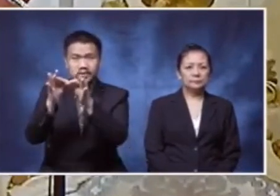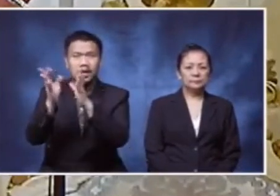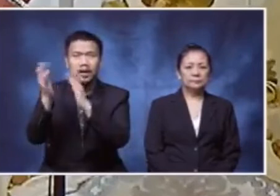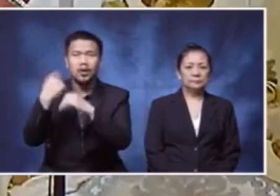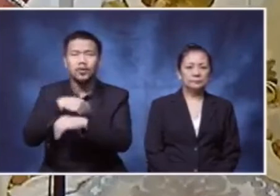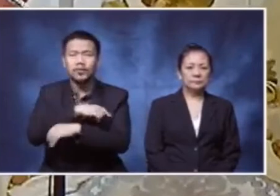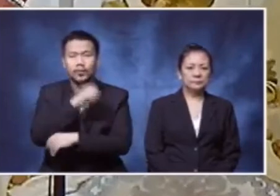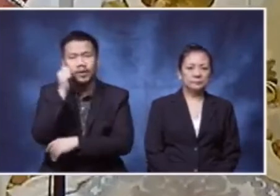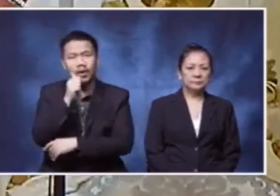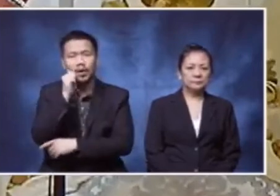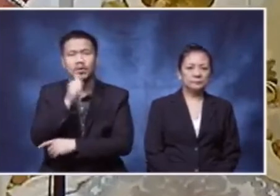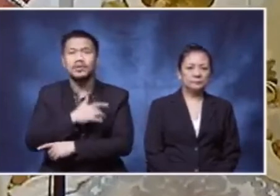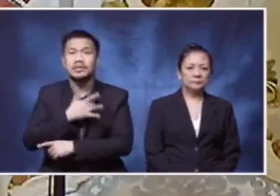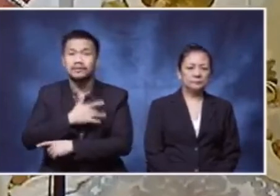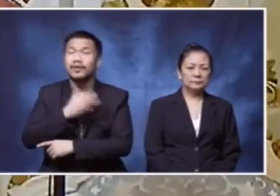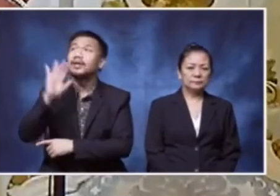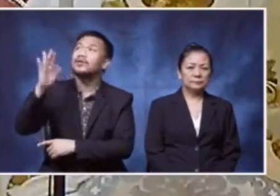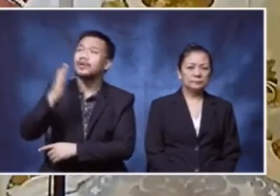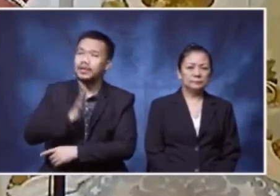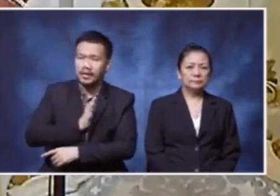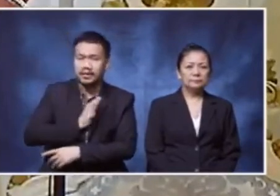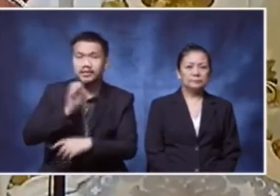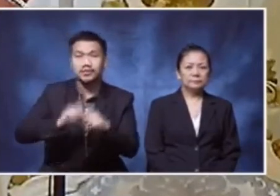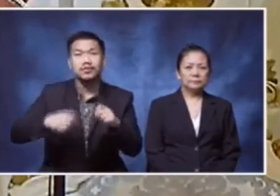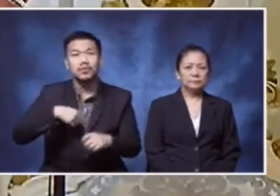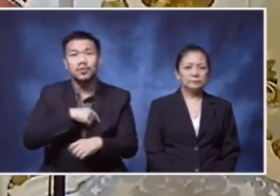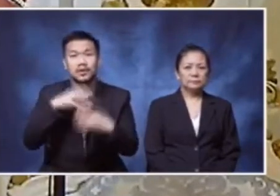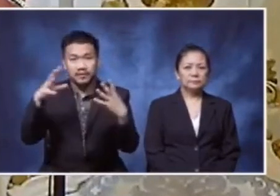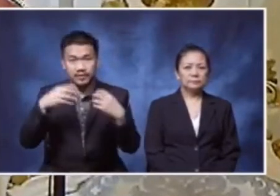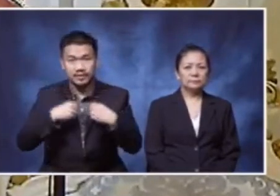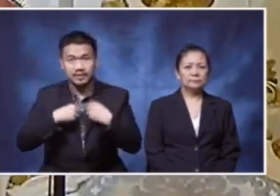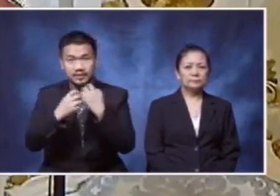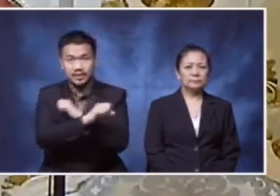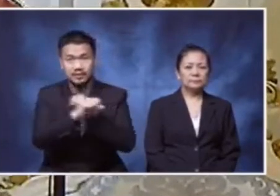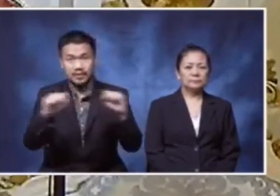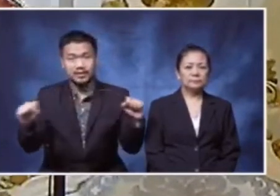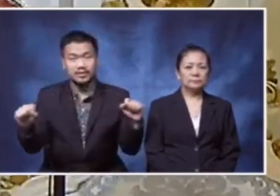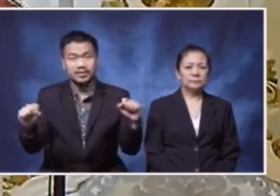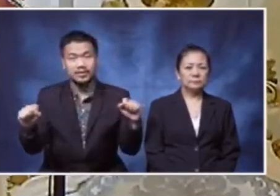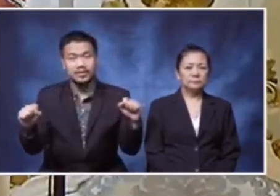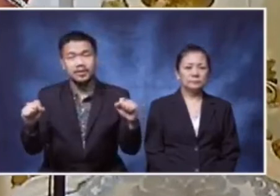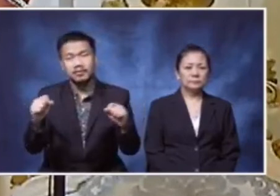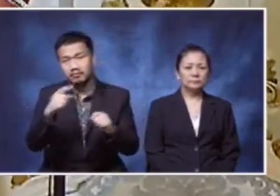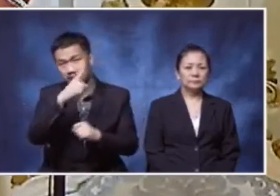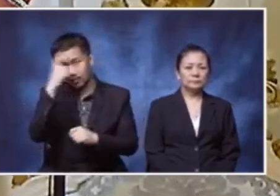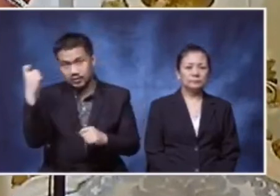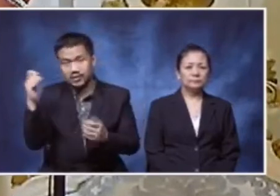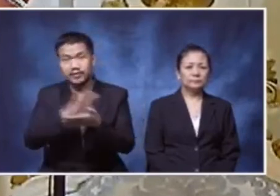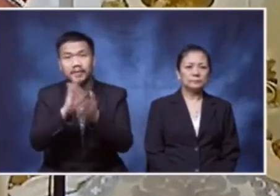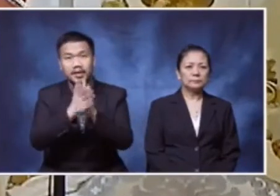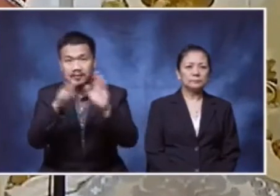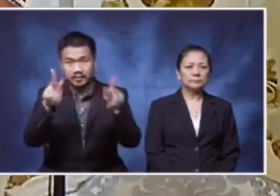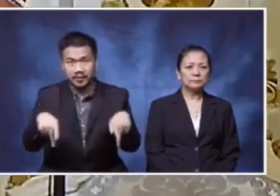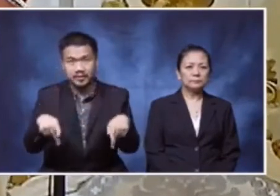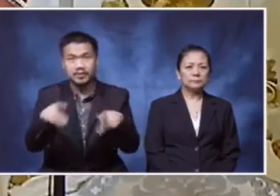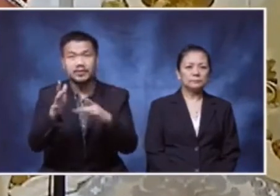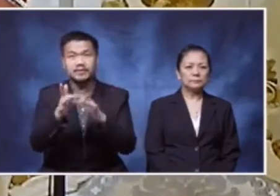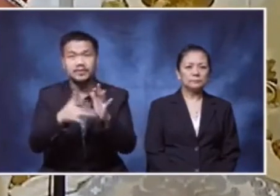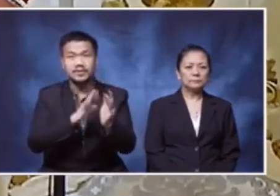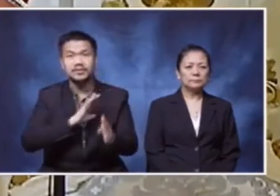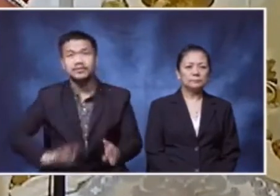kagandahang loob upang kami magkamit ng kaligtasan, pakundangan sa pagkakatawang tao ng iyong